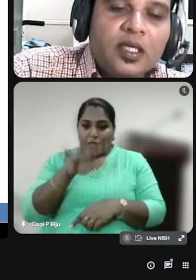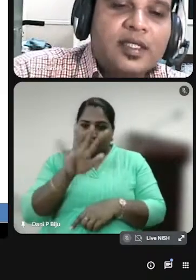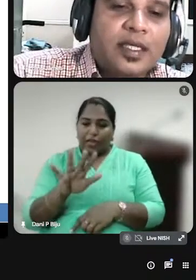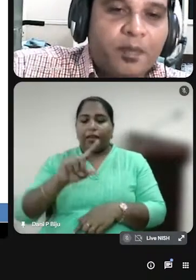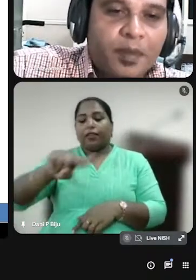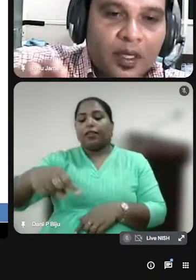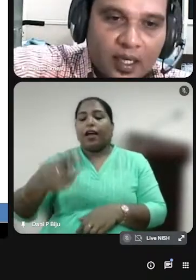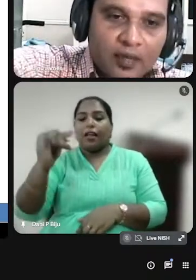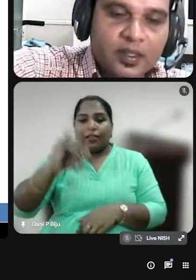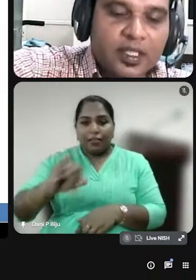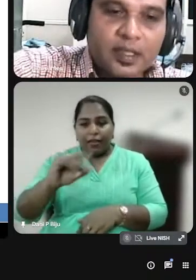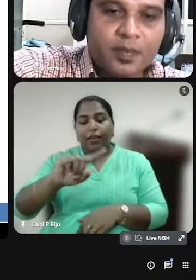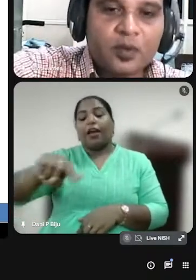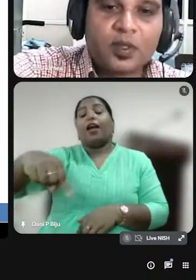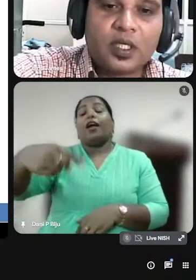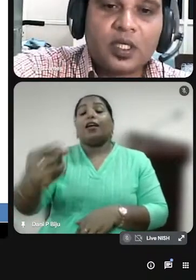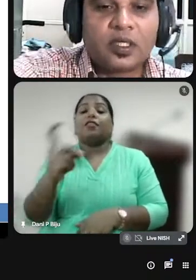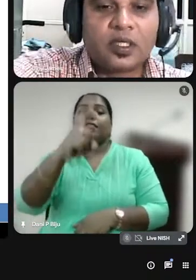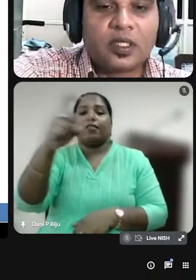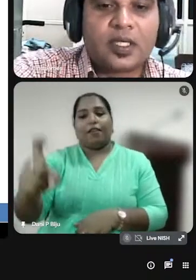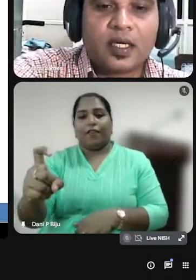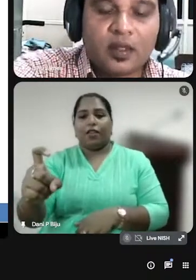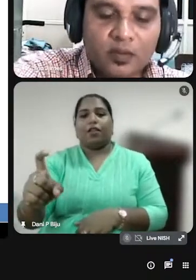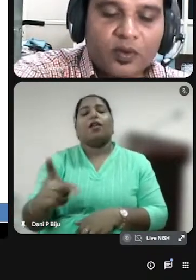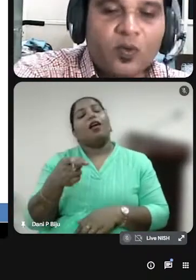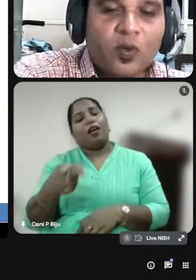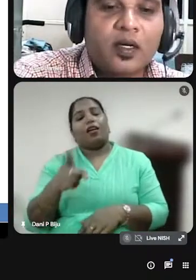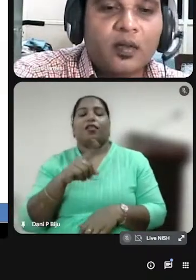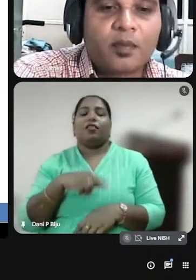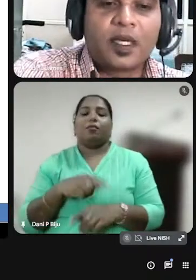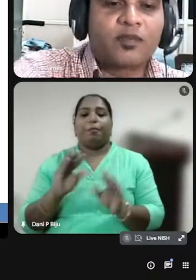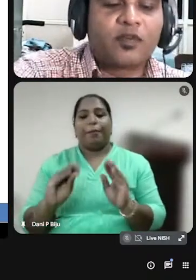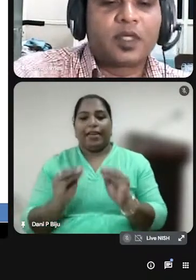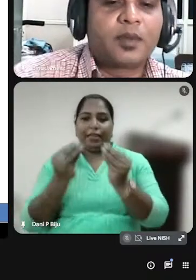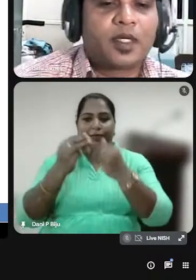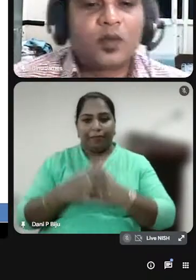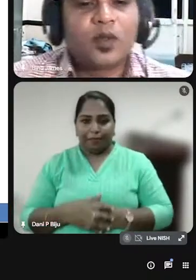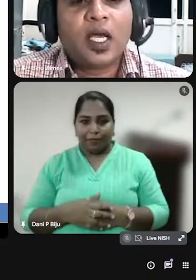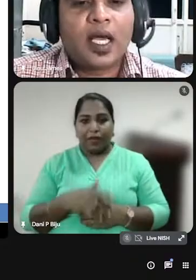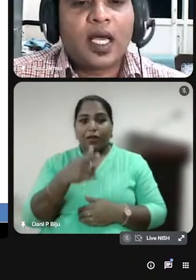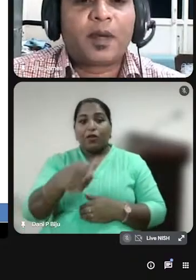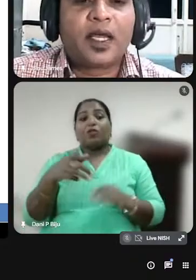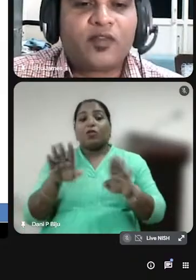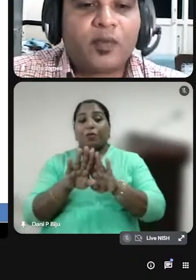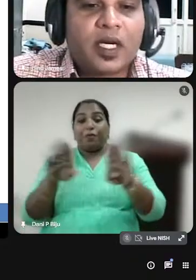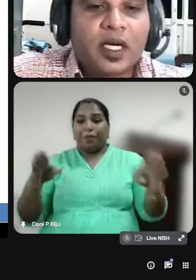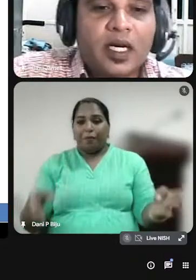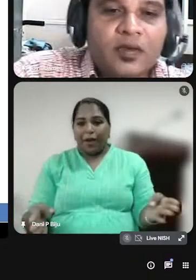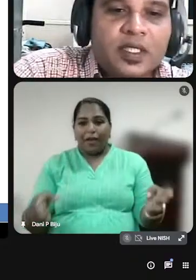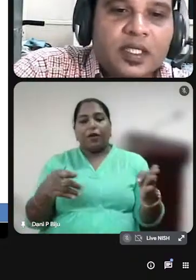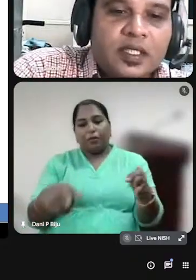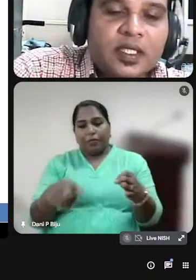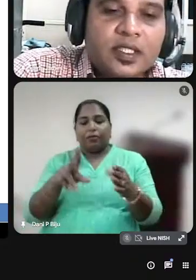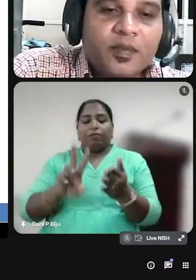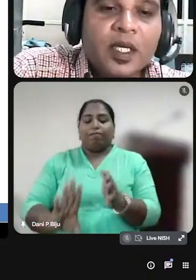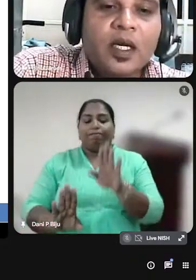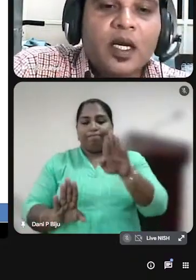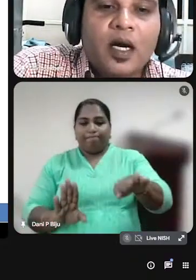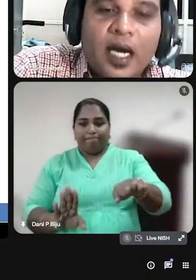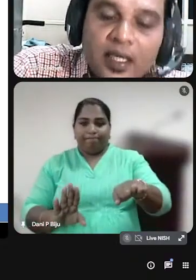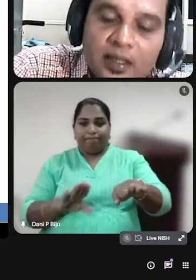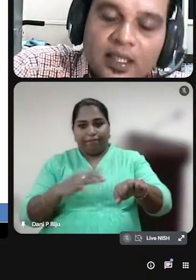ഈ സ്റ്റെപ്പിൽ കാല്, ഞാൻ സ്റ്റെപ്പ് എന്ന് ഉദ്ദേശിക്കുന്നത് മനസ്സിലേക്കാണ്, ഒരു വുഡൻ പ്ലാറ്റ്ഫോം ഞാൻ പറഞ്ഞു. ആ പ്ലാറ്റ്ഫോമിൽ കാല് വെച്ചതിന്